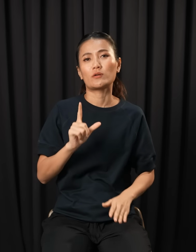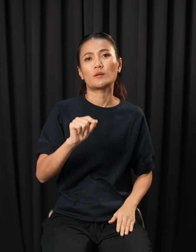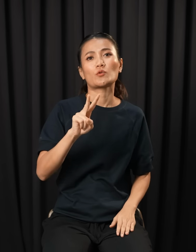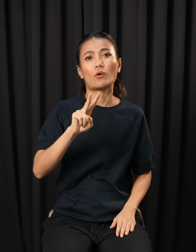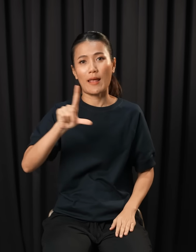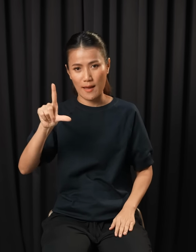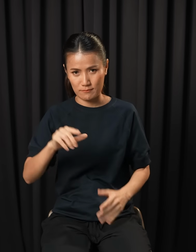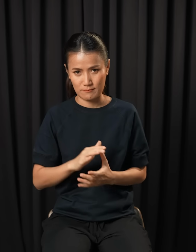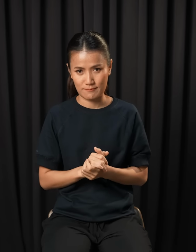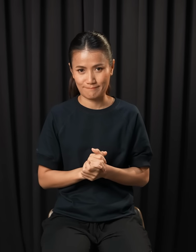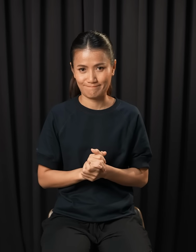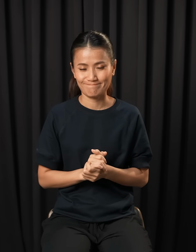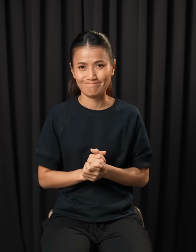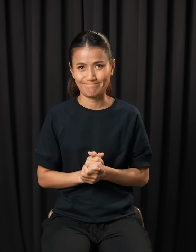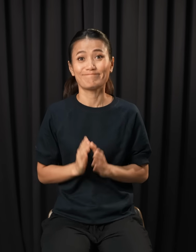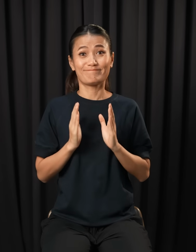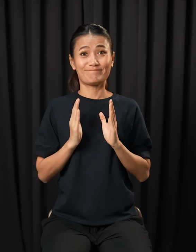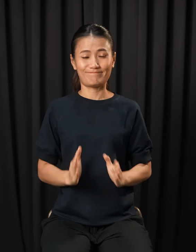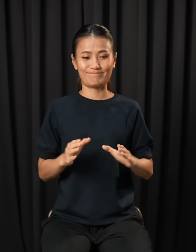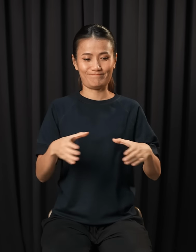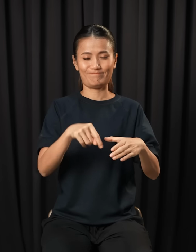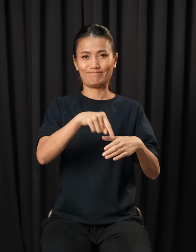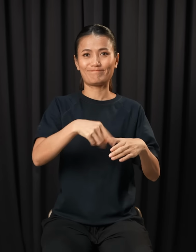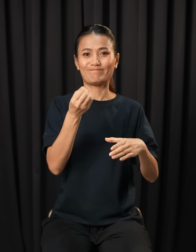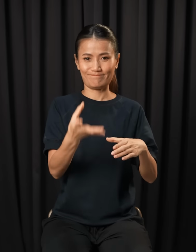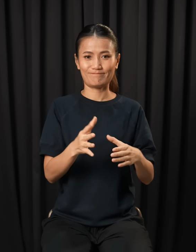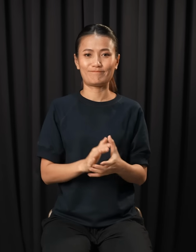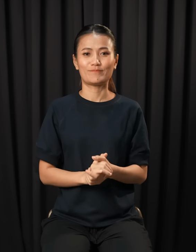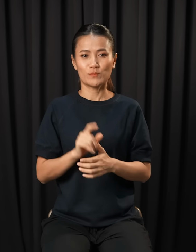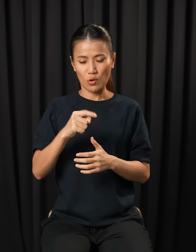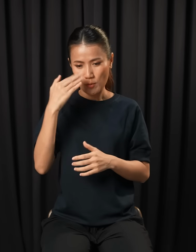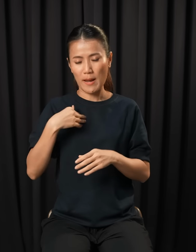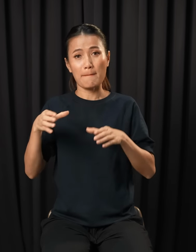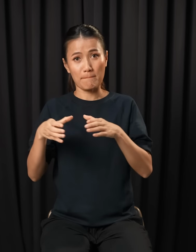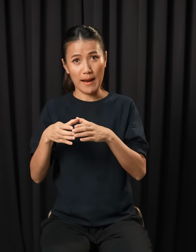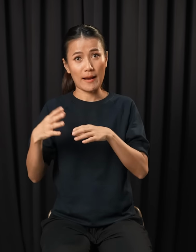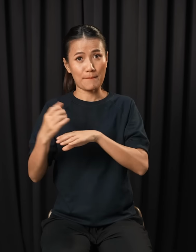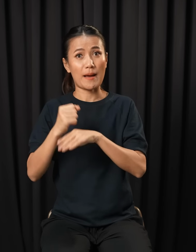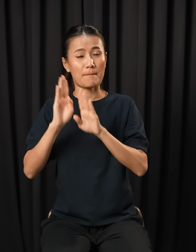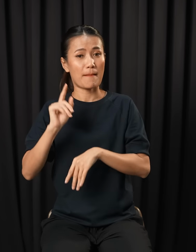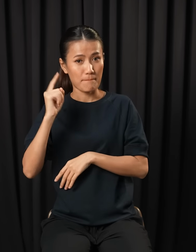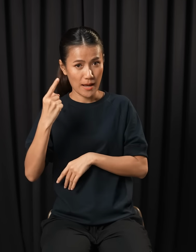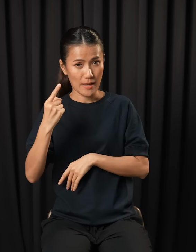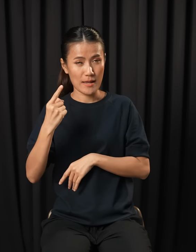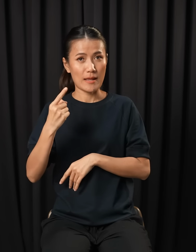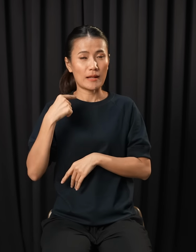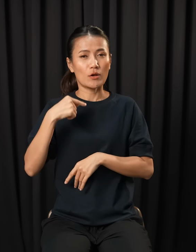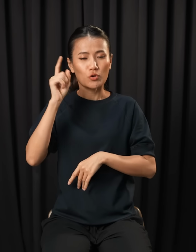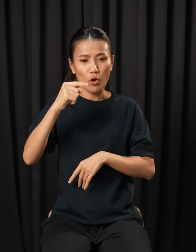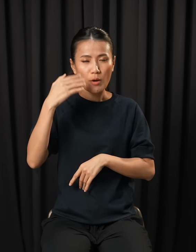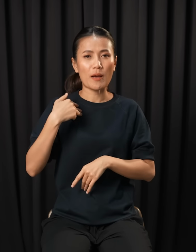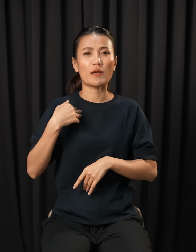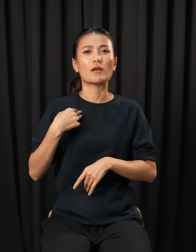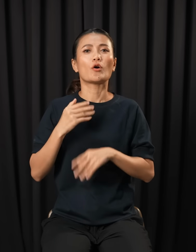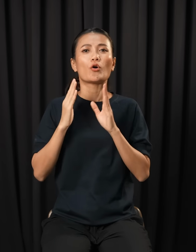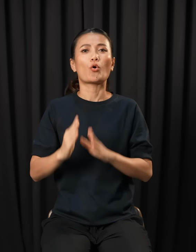มัน6บวก16 22ล้านคนก็คือเป็นคนที่มีแต่อนาคตอาจจะไม่มีอดีต ไม่ผมว่า ก็ต้องทำ